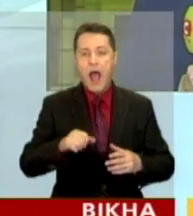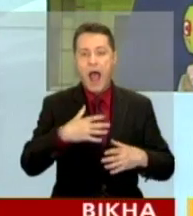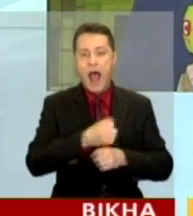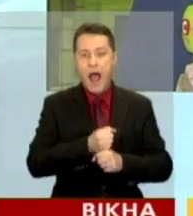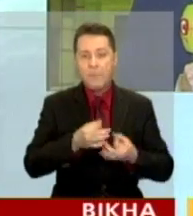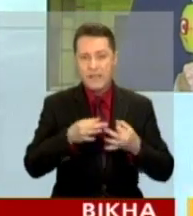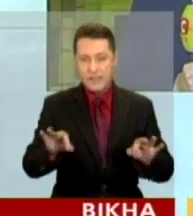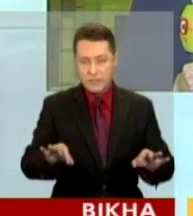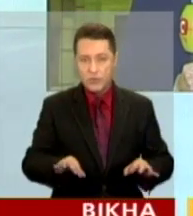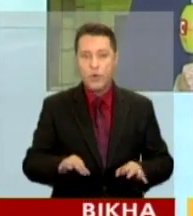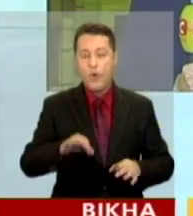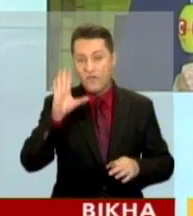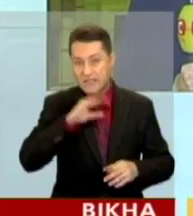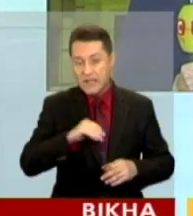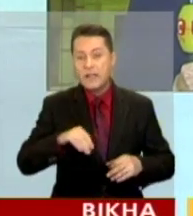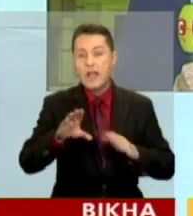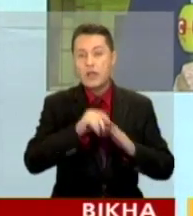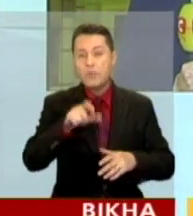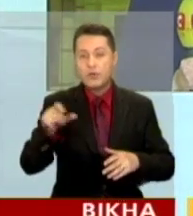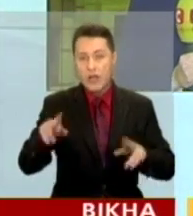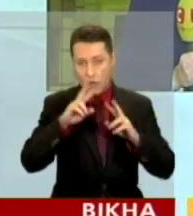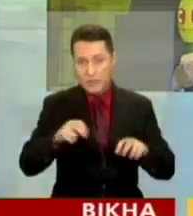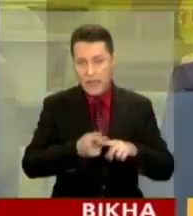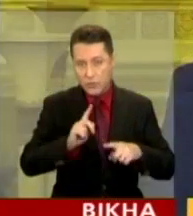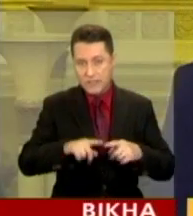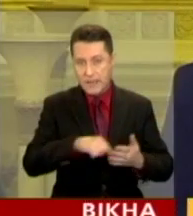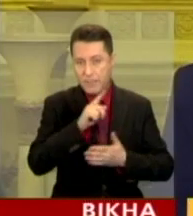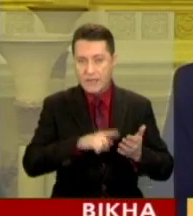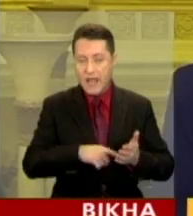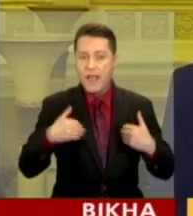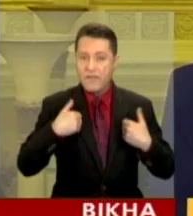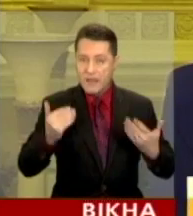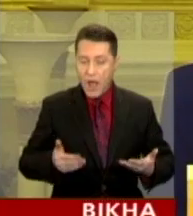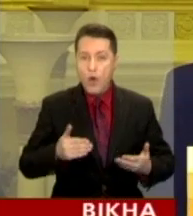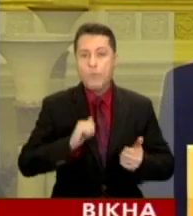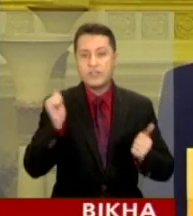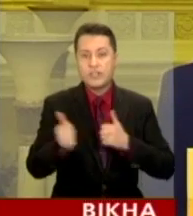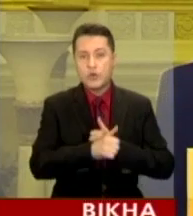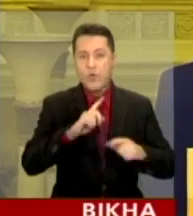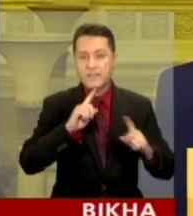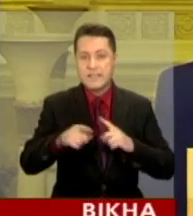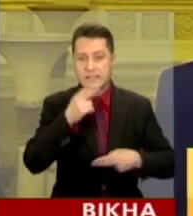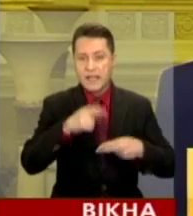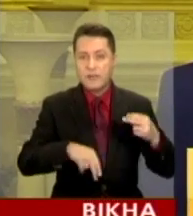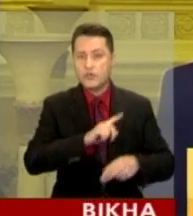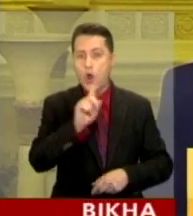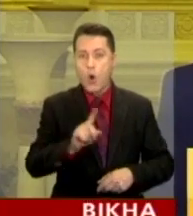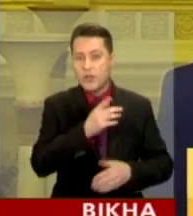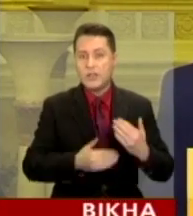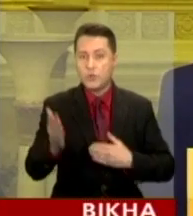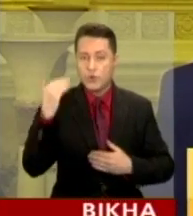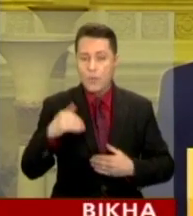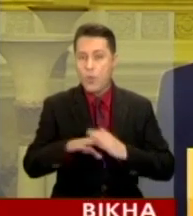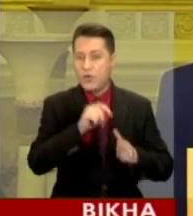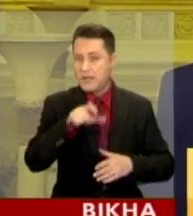Янчар. Юлія, то чи встигли депутати розглянути це питання? Вітаю, Віто. Позачергове засідання Верховної Ради закінчилося ще годину тому. Депутати